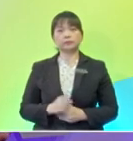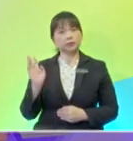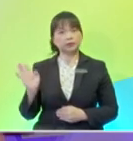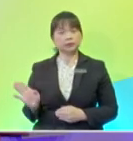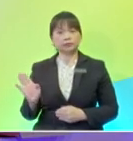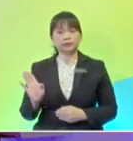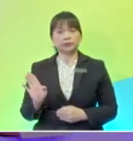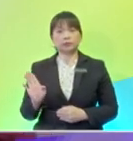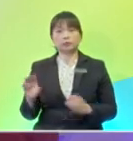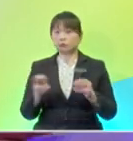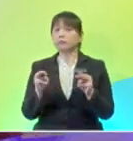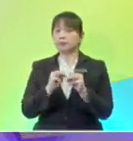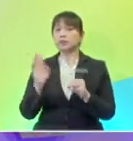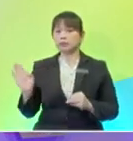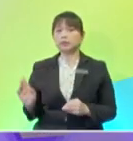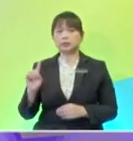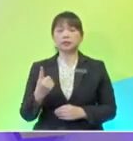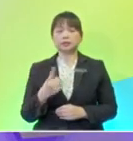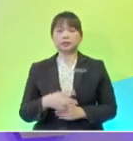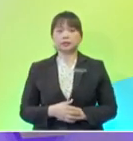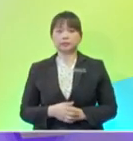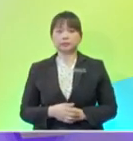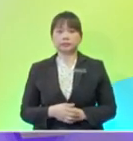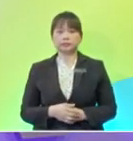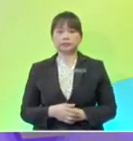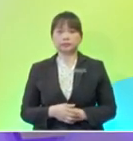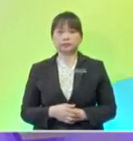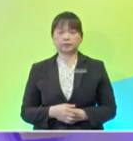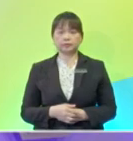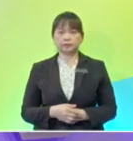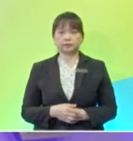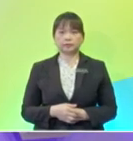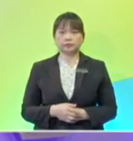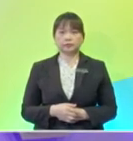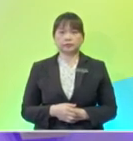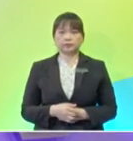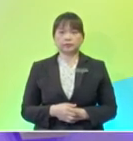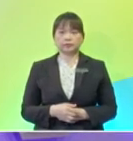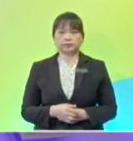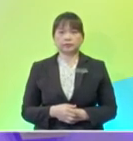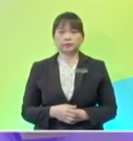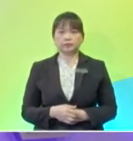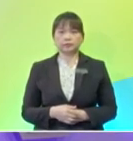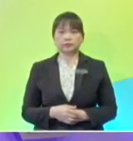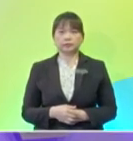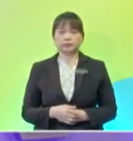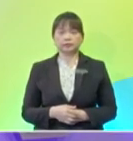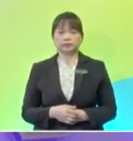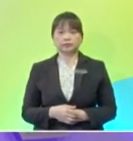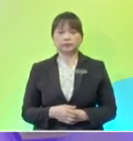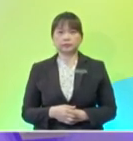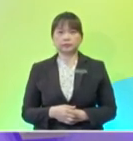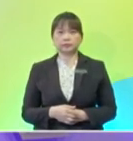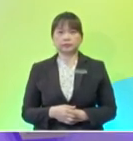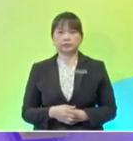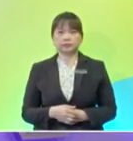tanda lepas lapan dia akan naik balik 9 maksudnya Dari sini pergi sana patah balik turun bawah